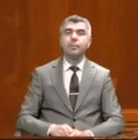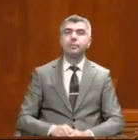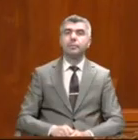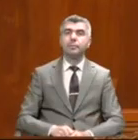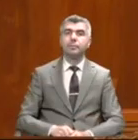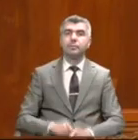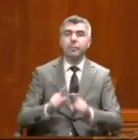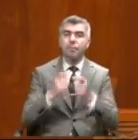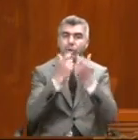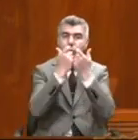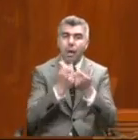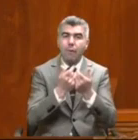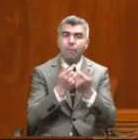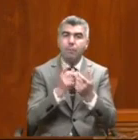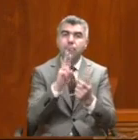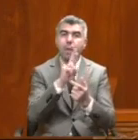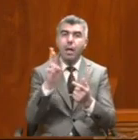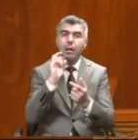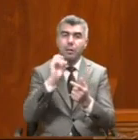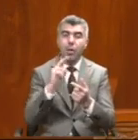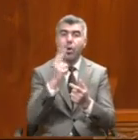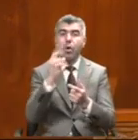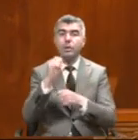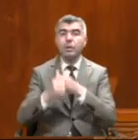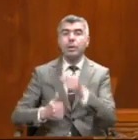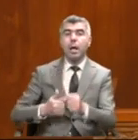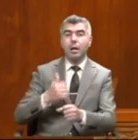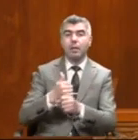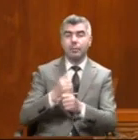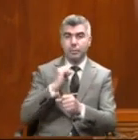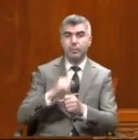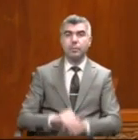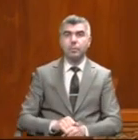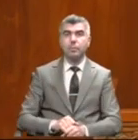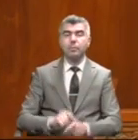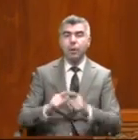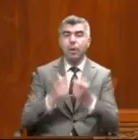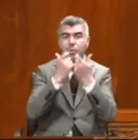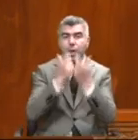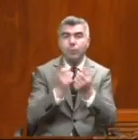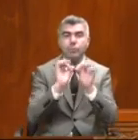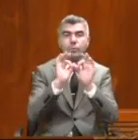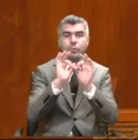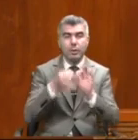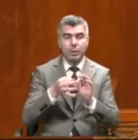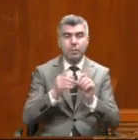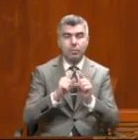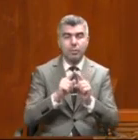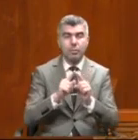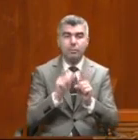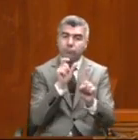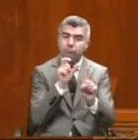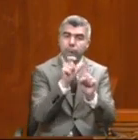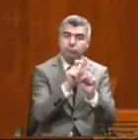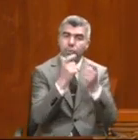اللي شافها سيدنا هادي عشرين عام ده الاسس ديالها باش توجد وتبعها